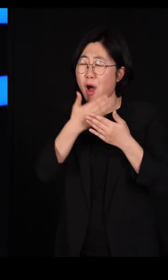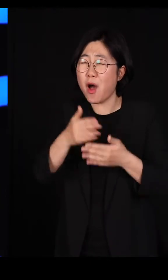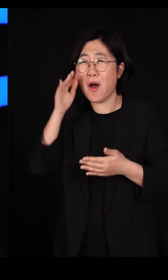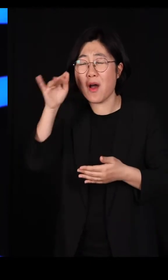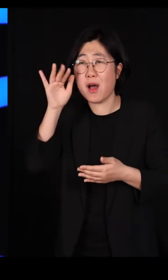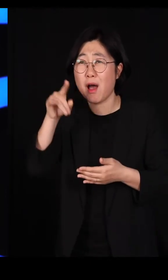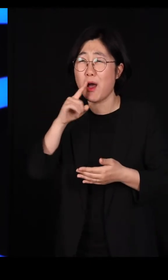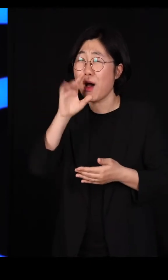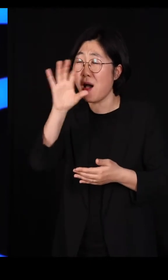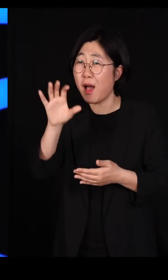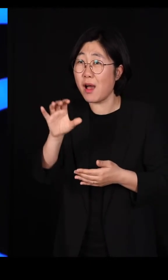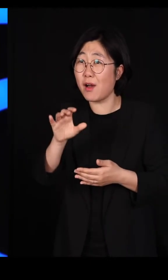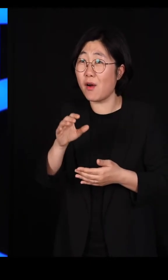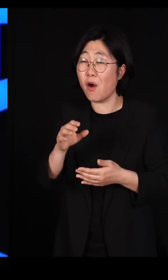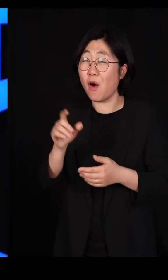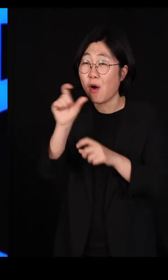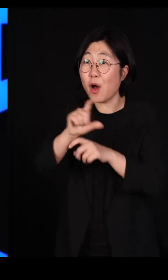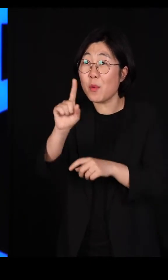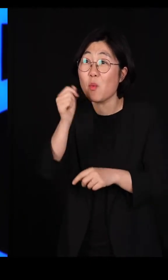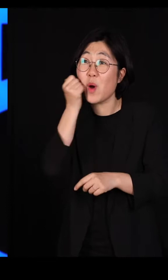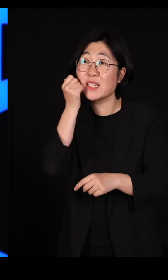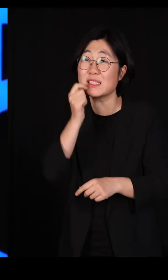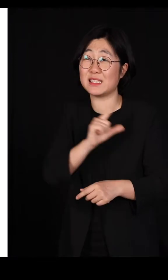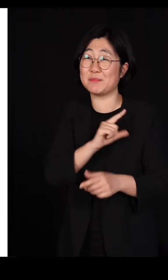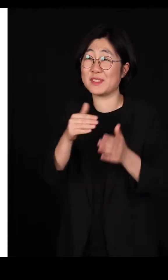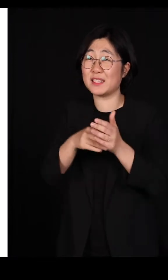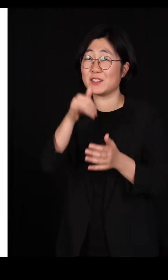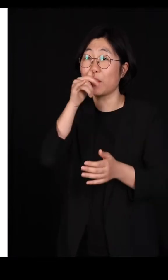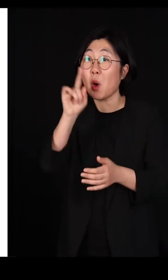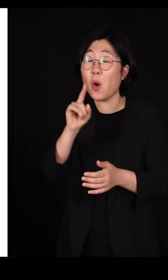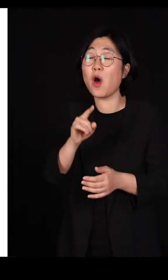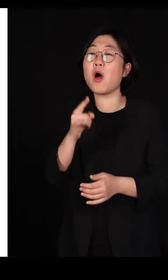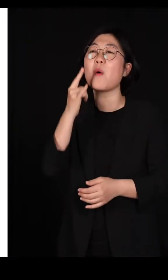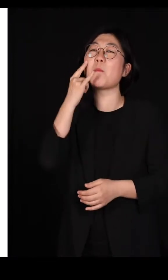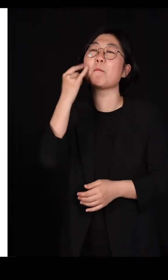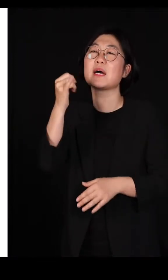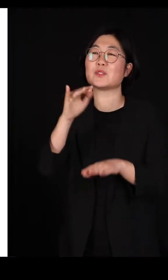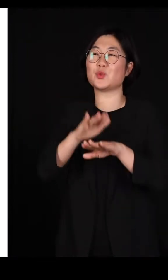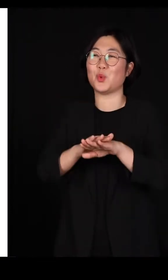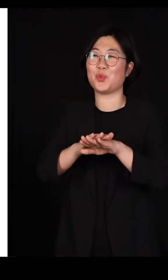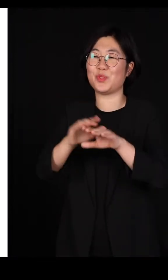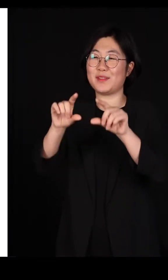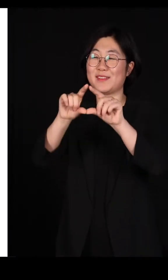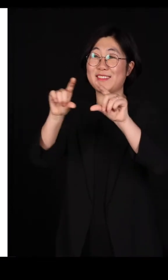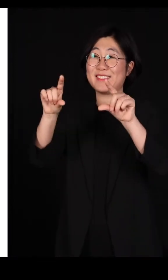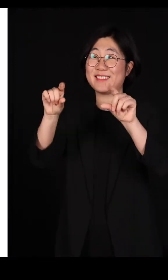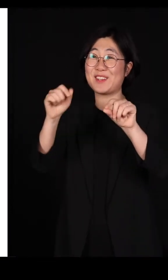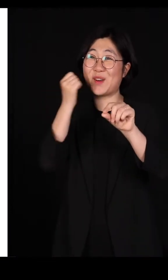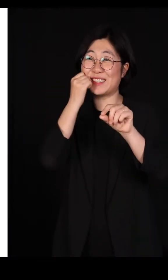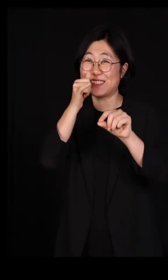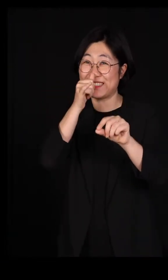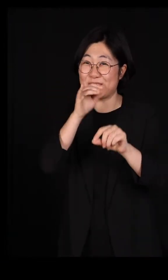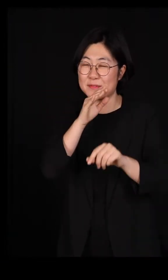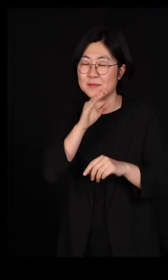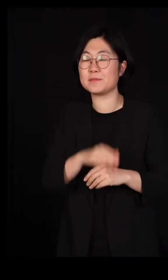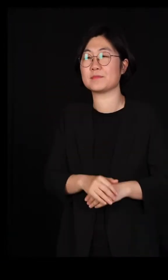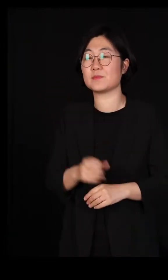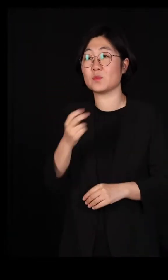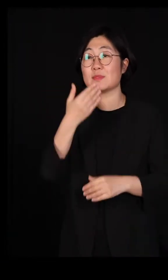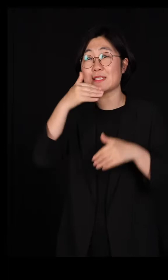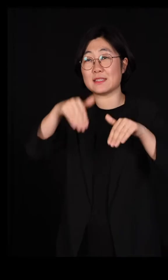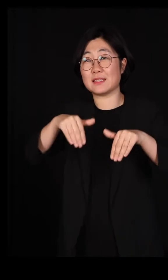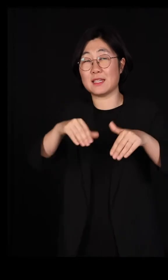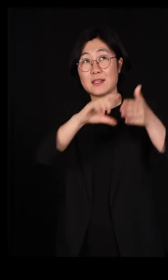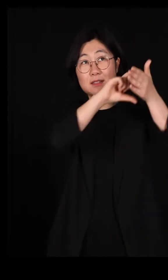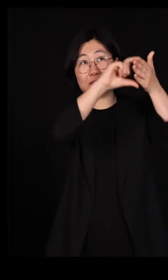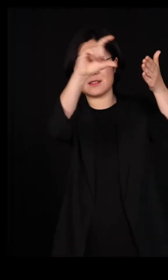소중하고 엄마의 손이 얼마나 그리우면 과자 이름에도 있죠. 엄마 손 땡땡. 우리 식당